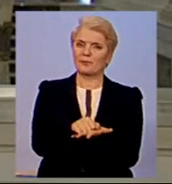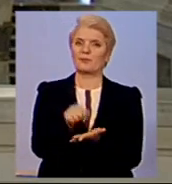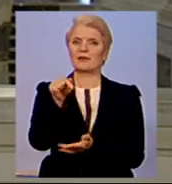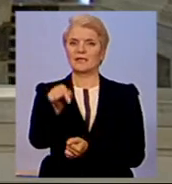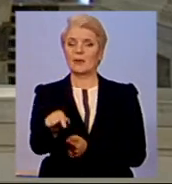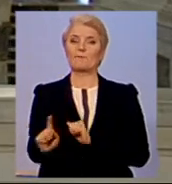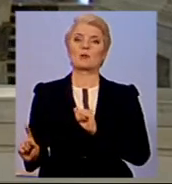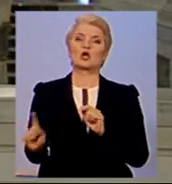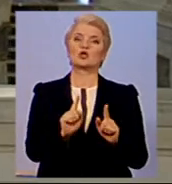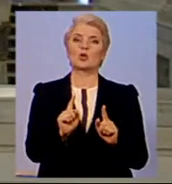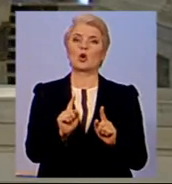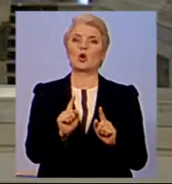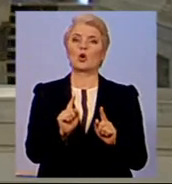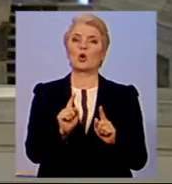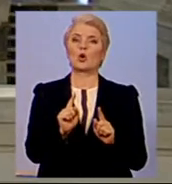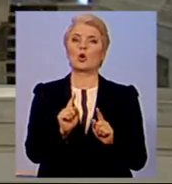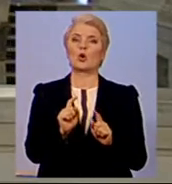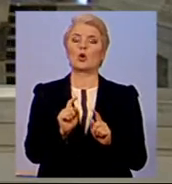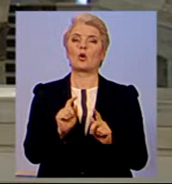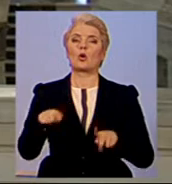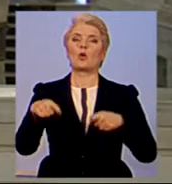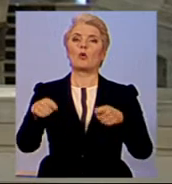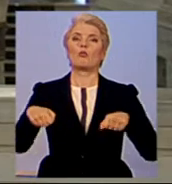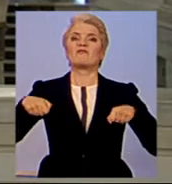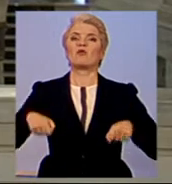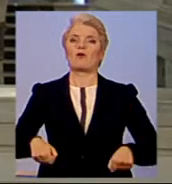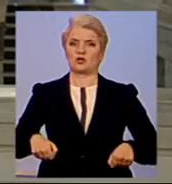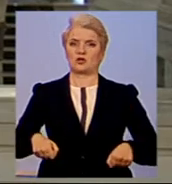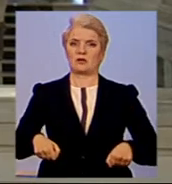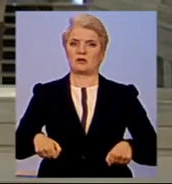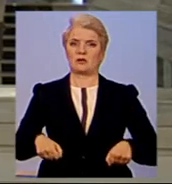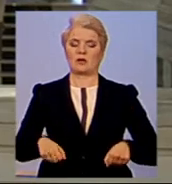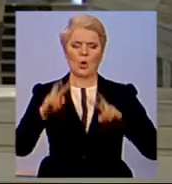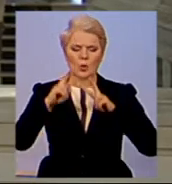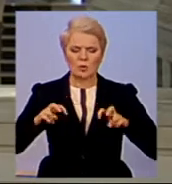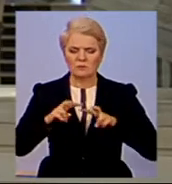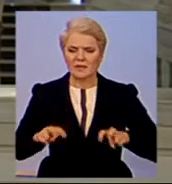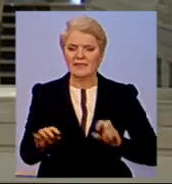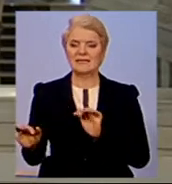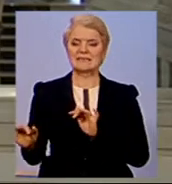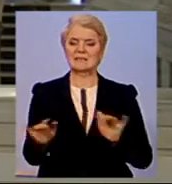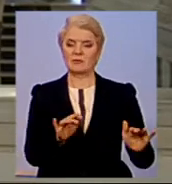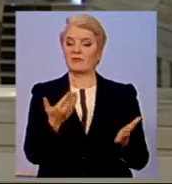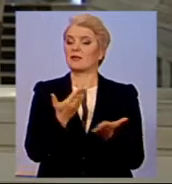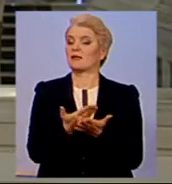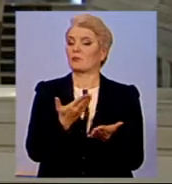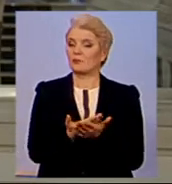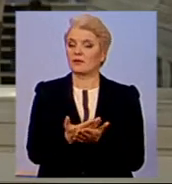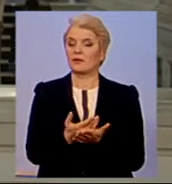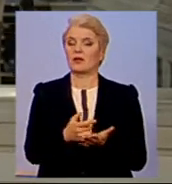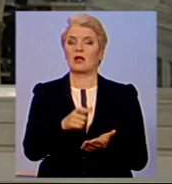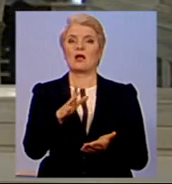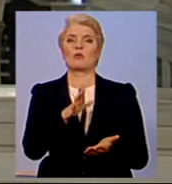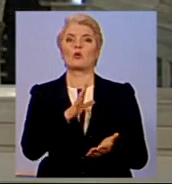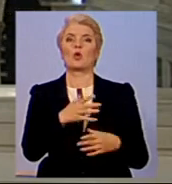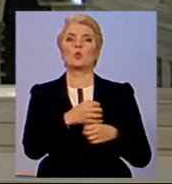тим, що уповноважена людина, яка буде займатися тим, розбиратися зі справами, якщо людина, наприклад, буде якось